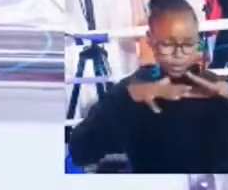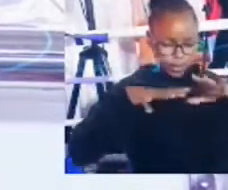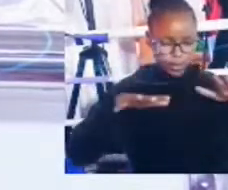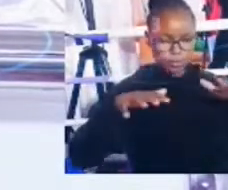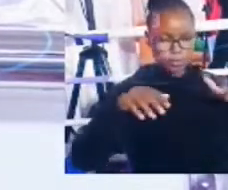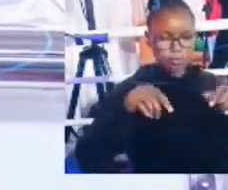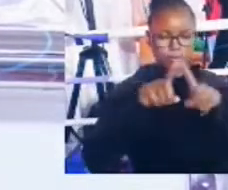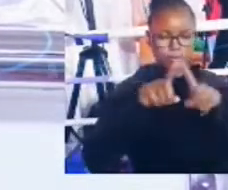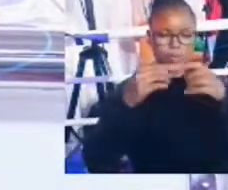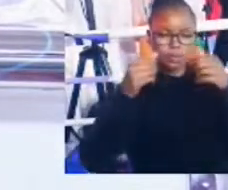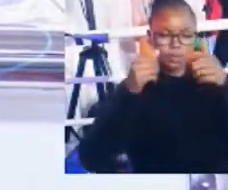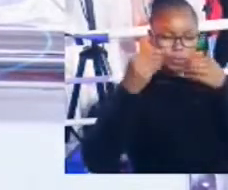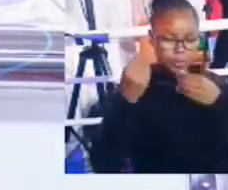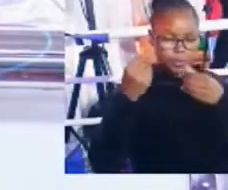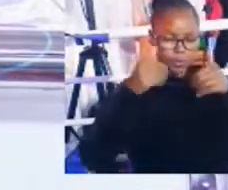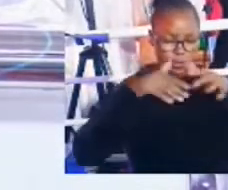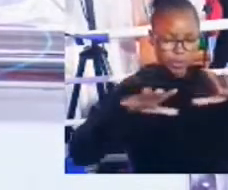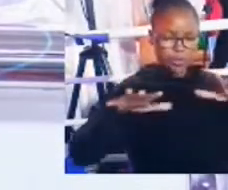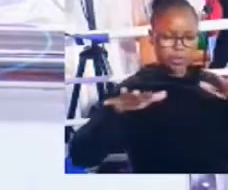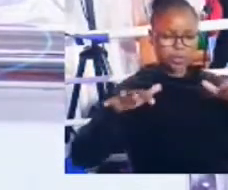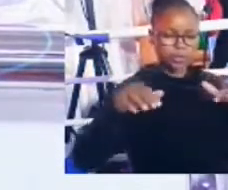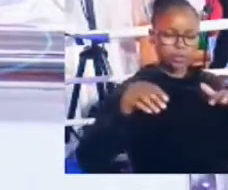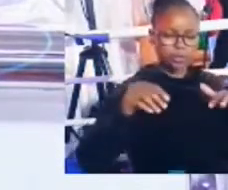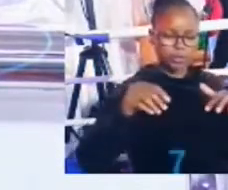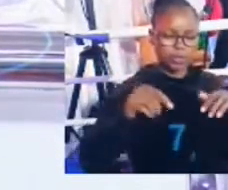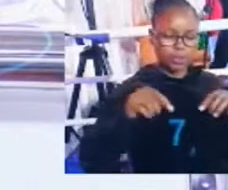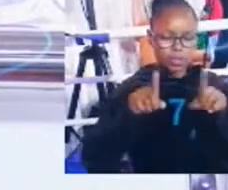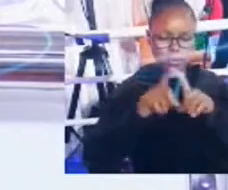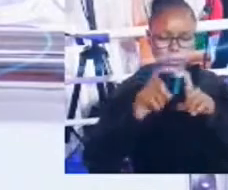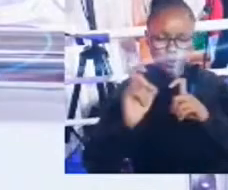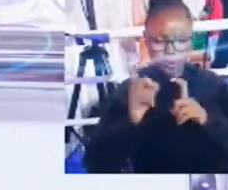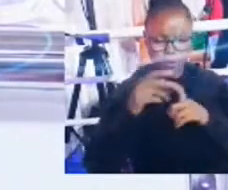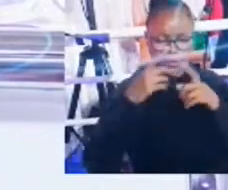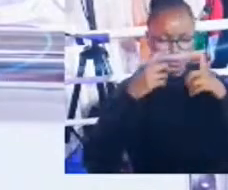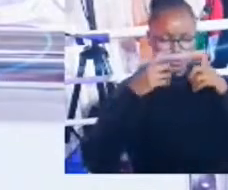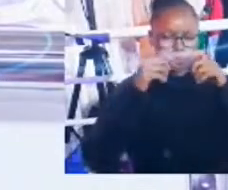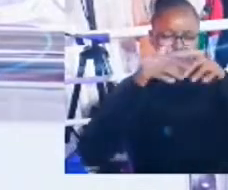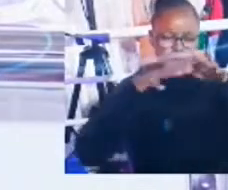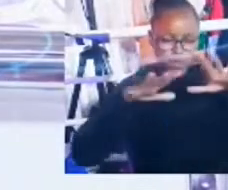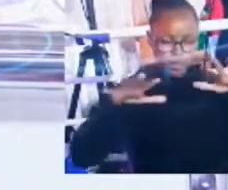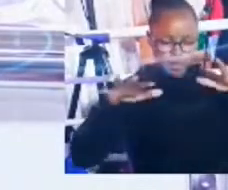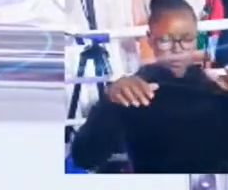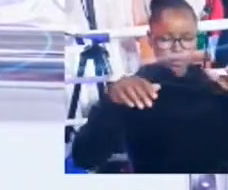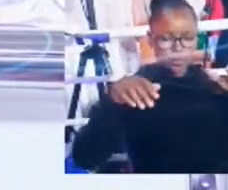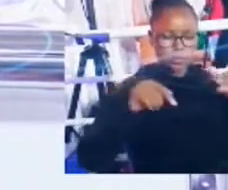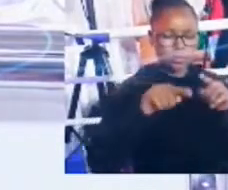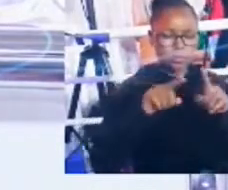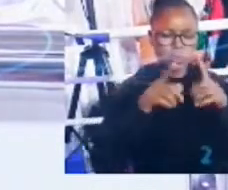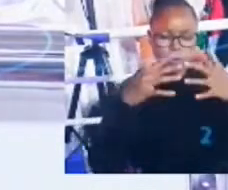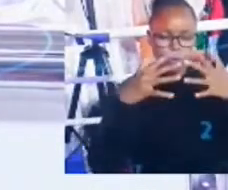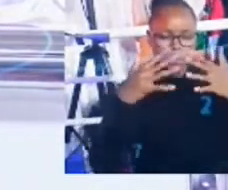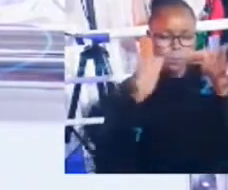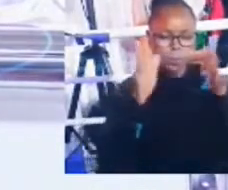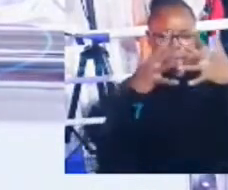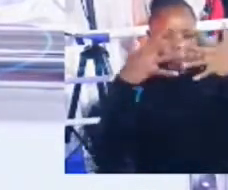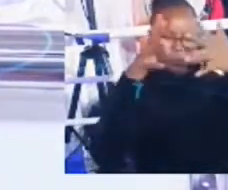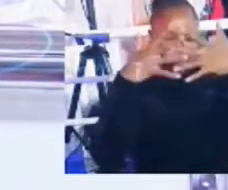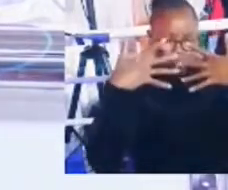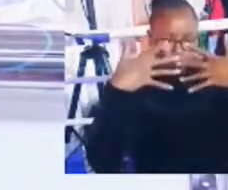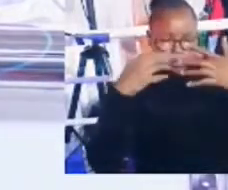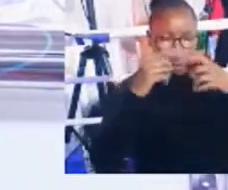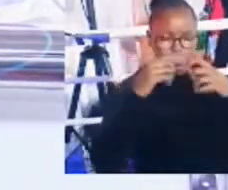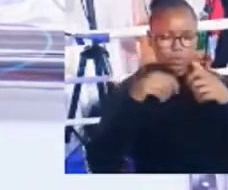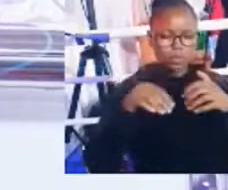shia kerathimo. Tuahoya gorodi shia kerathimo. Higura adilisho siya matuine. Aragua kogo